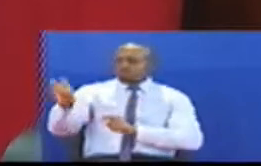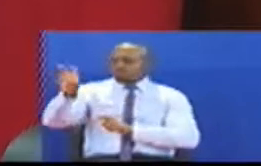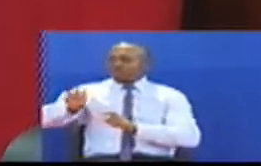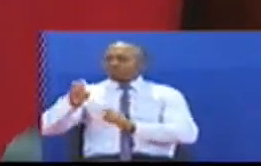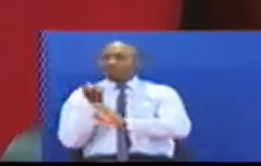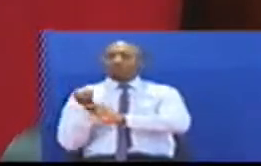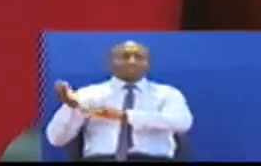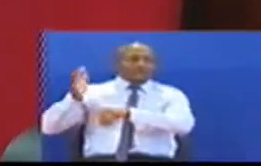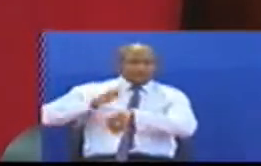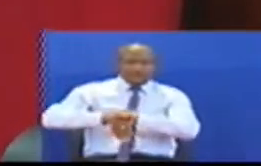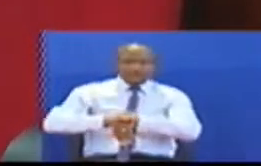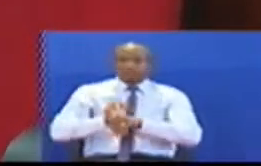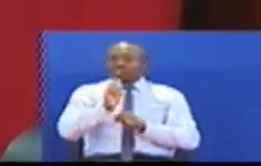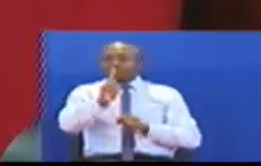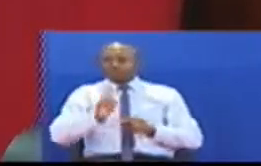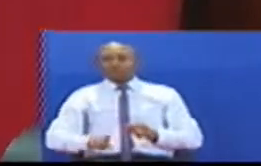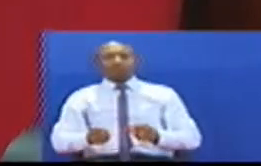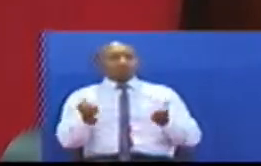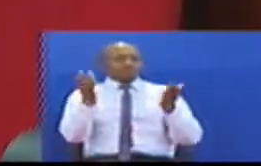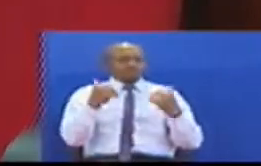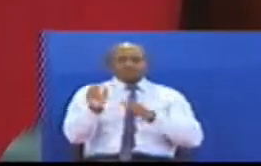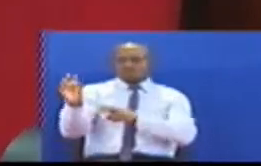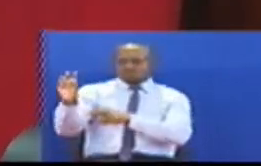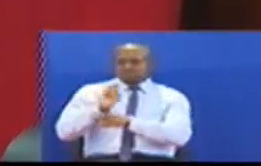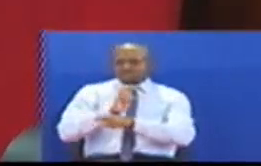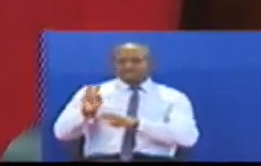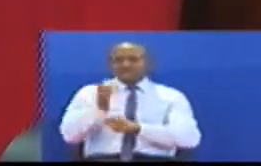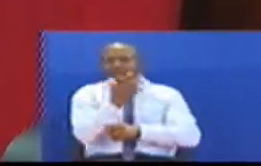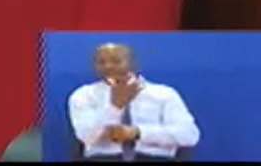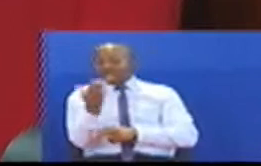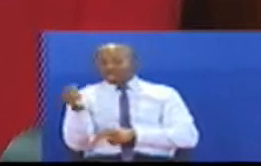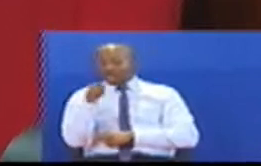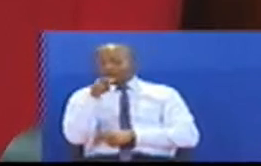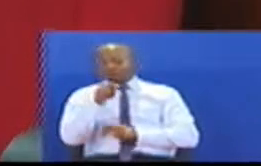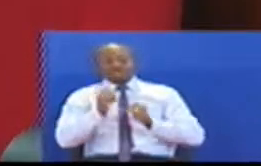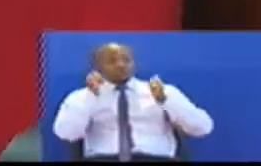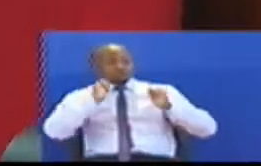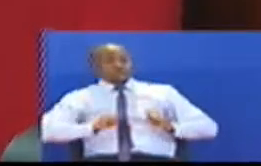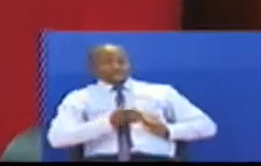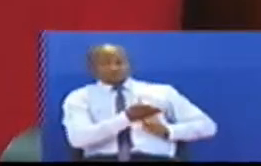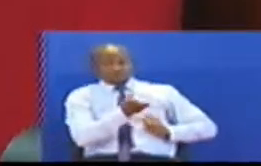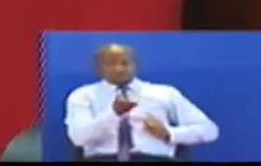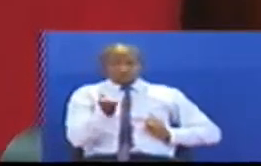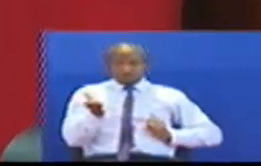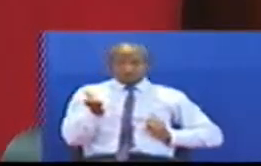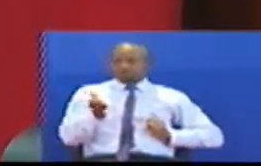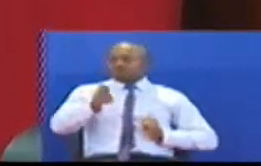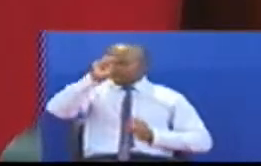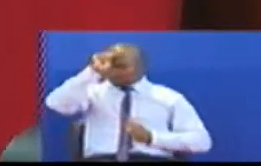wataalamu ambao wataweza kusimamia aina hii ya utalii. Mheshimiwa